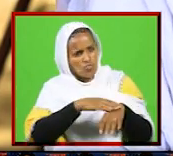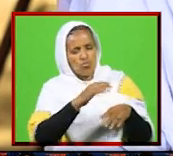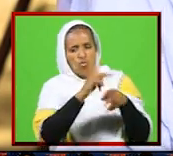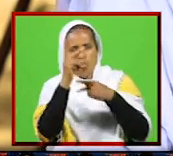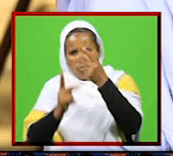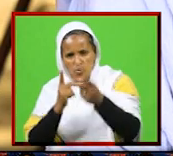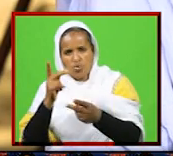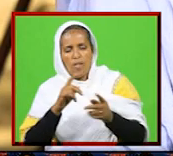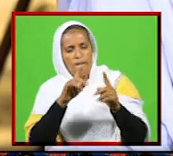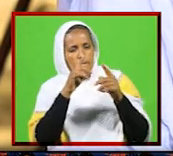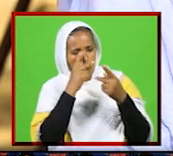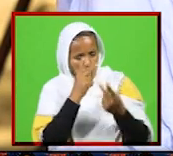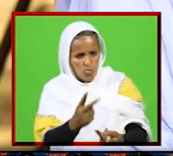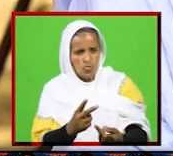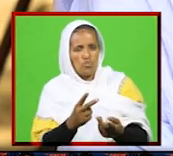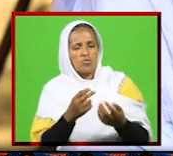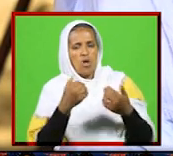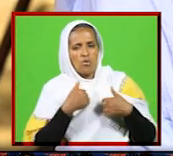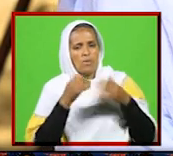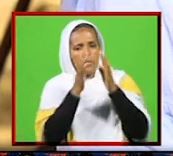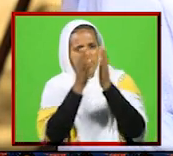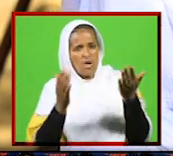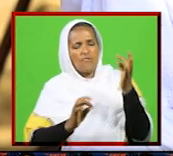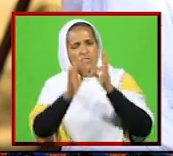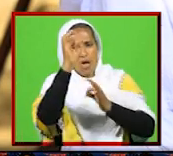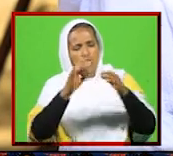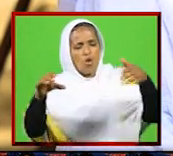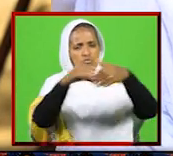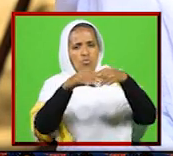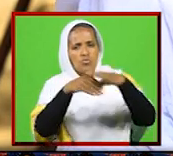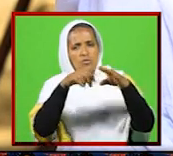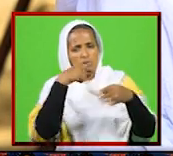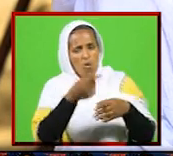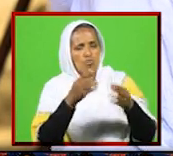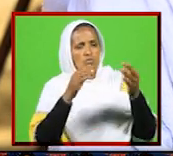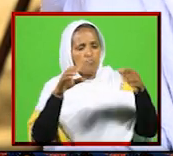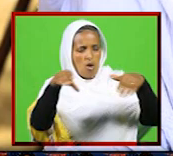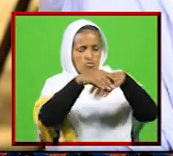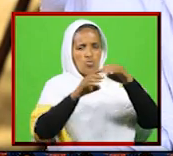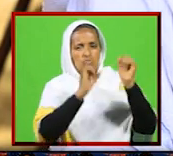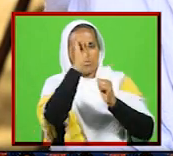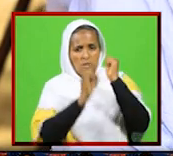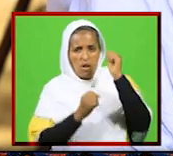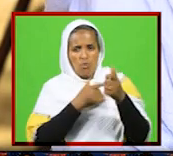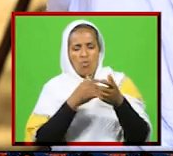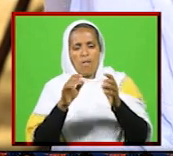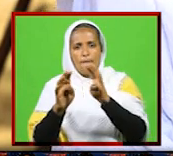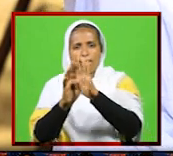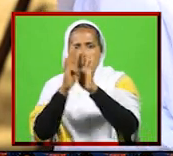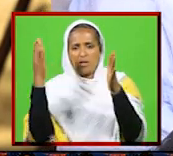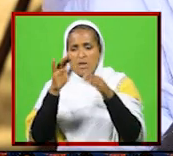በማንቀሳቀስ ኑዩልኝ፣ ጎብኙልኝ፣ እስኪ መርምሩልኝ ያሉትን ብራና መጽሐፍ ታሪኩን አስተዋውቁልኝ እያሉ ለማስተዋወቅ እየጣሩ ነው